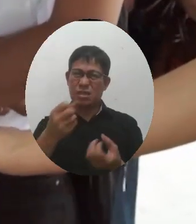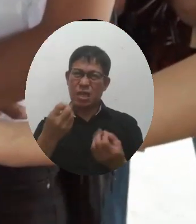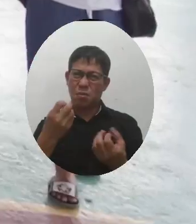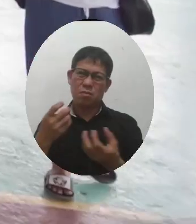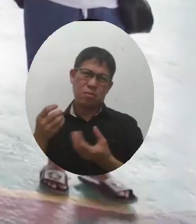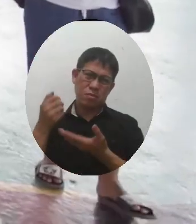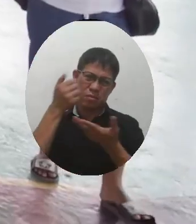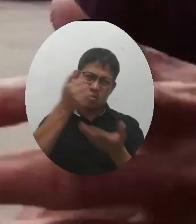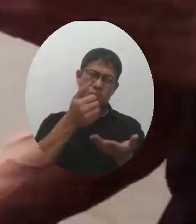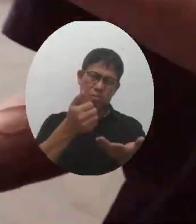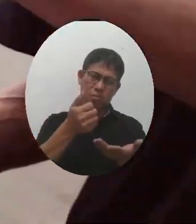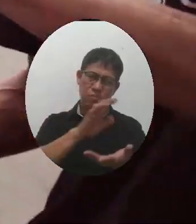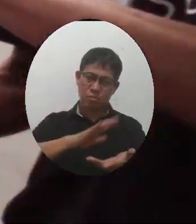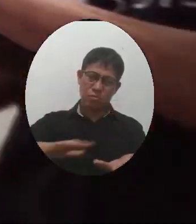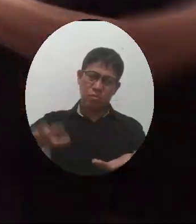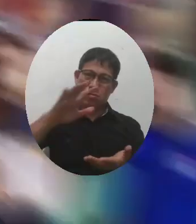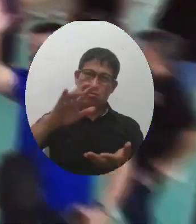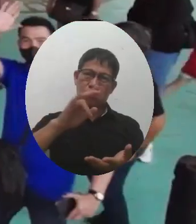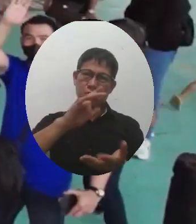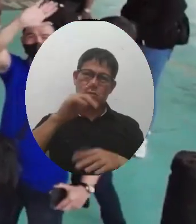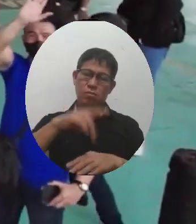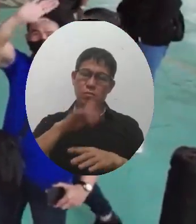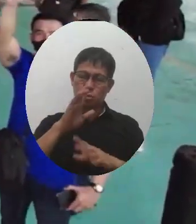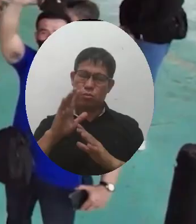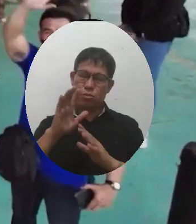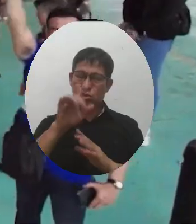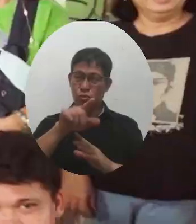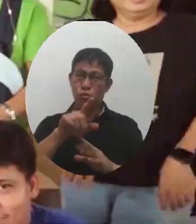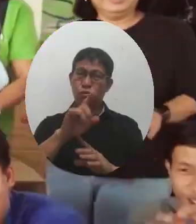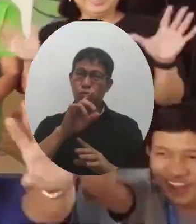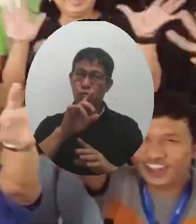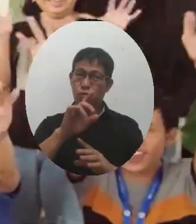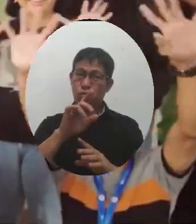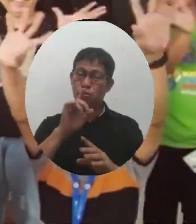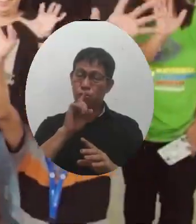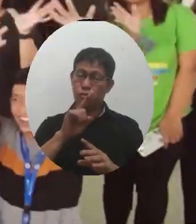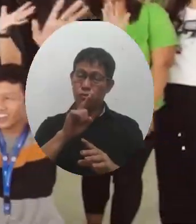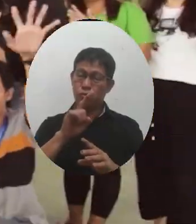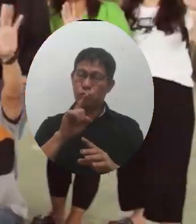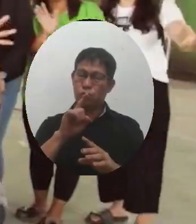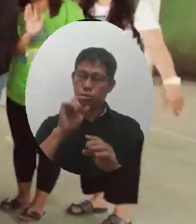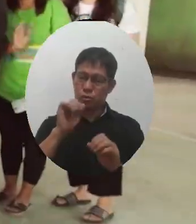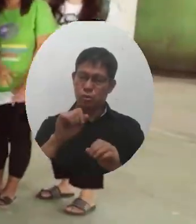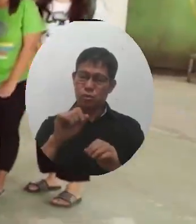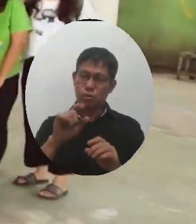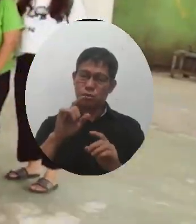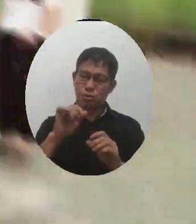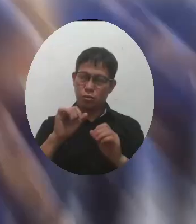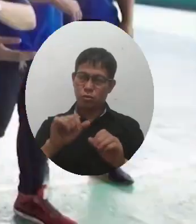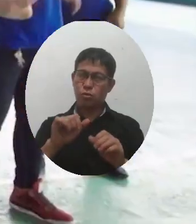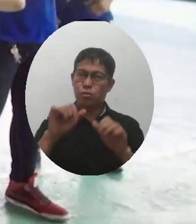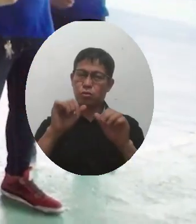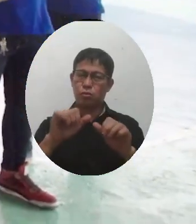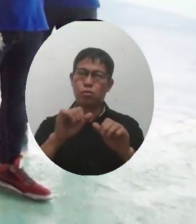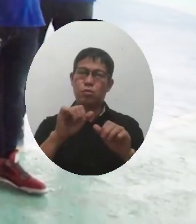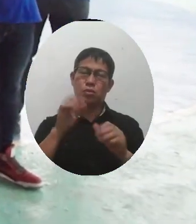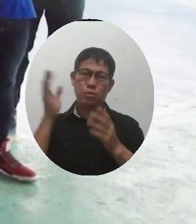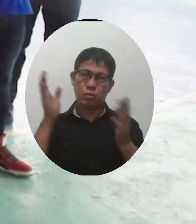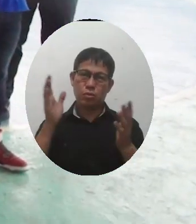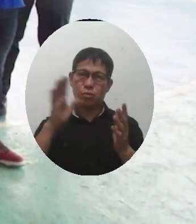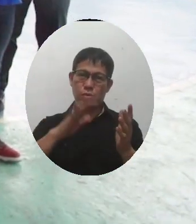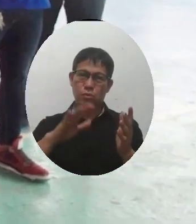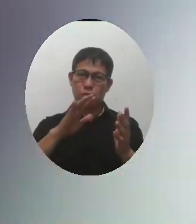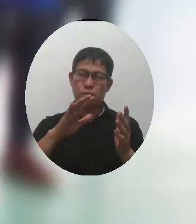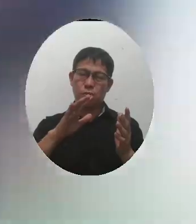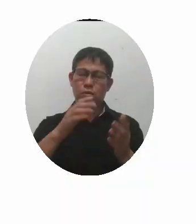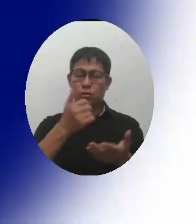yan. Makakaasa ang ating mga kababayan sa patuloy na pagbibigay ng public service ang ating katuwang sa